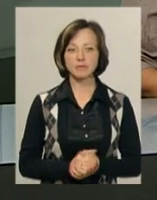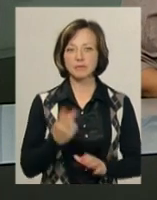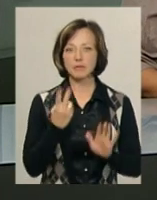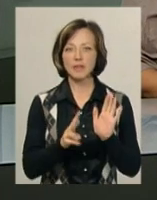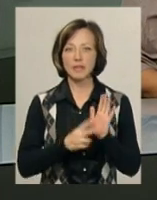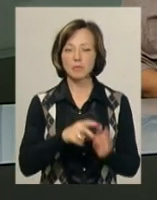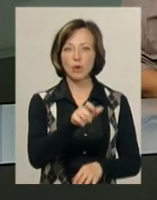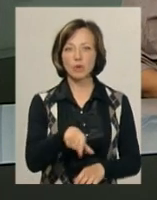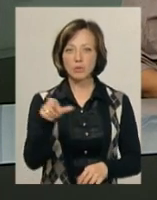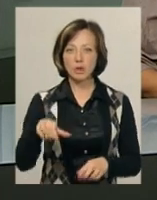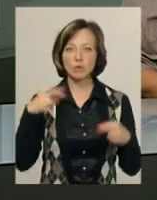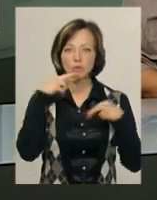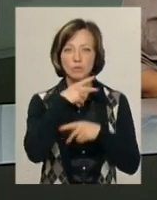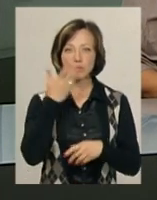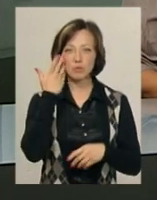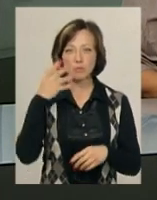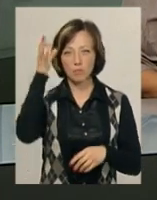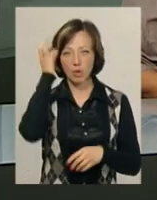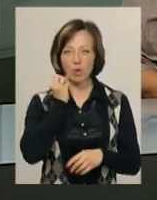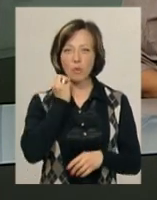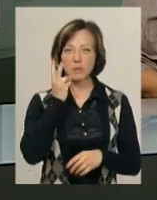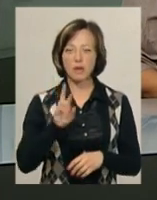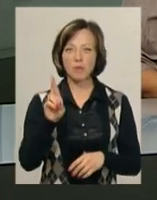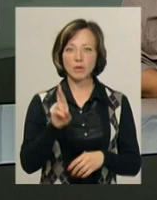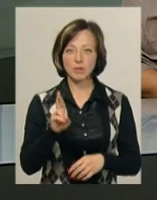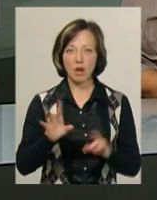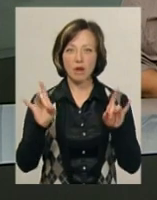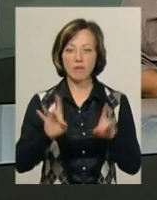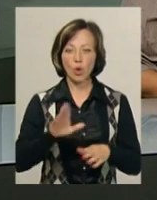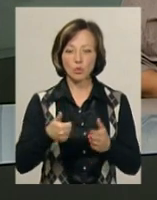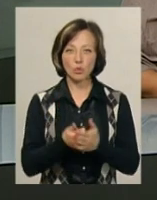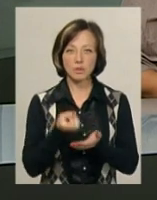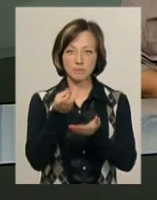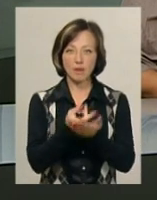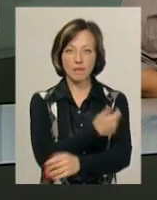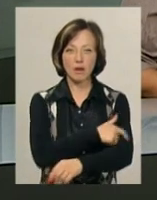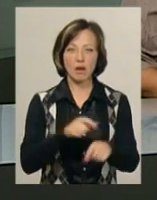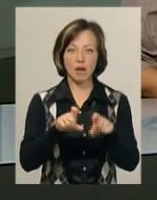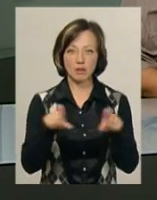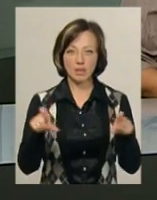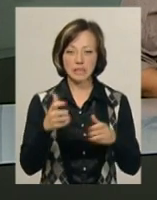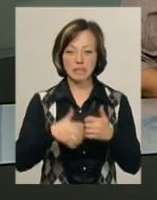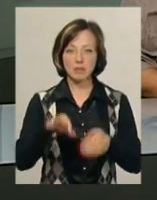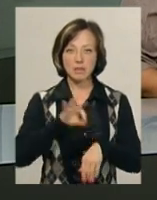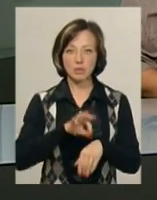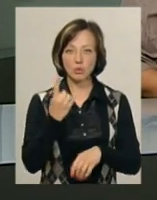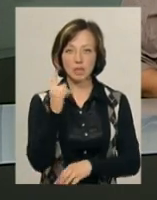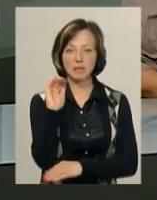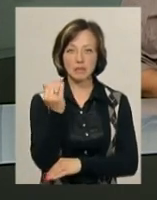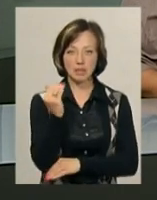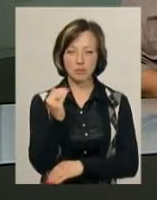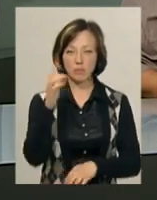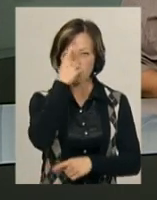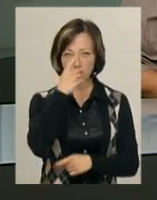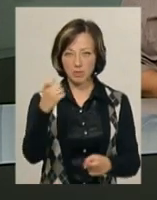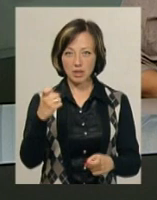27 людей, які отруїлися під час поминальних обідів в Ярмолинецькому кафе, досі перебувають в лікарнях. Серед пацієнтів одна дитина. Про